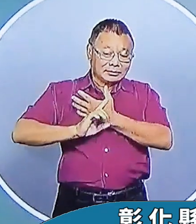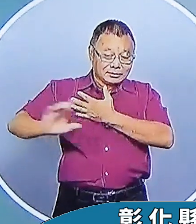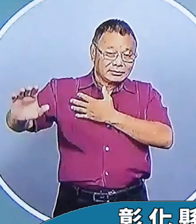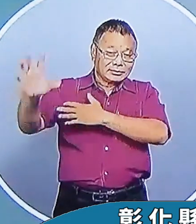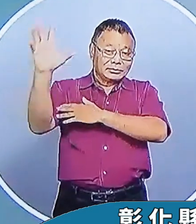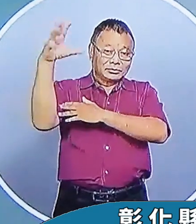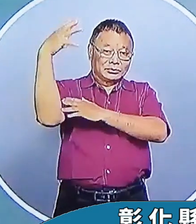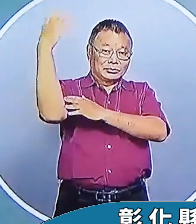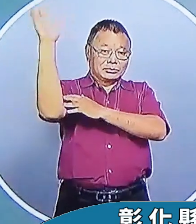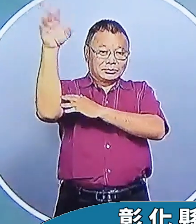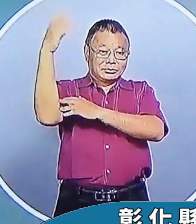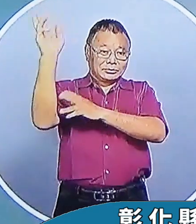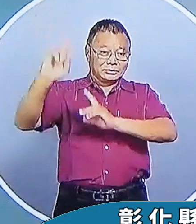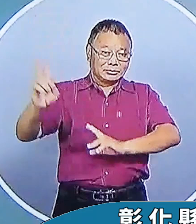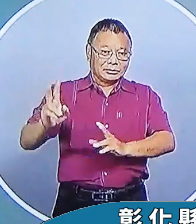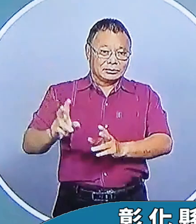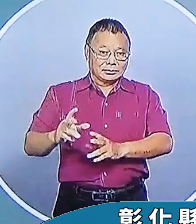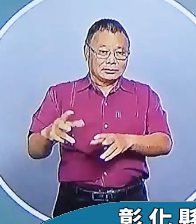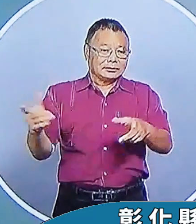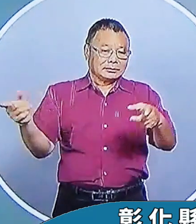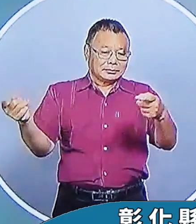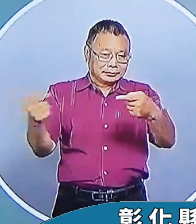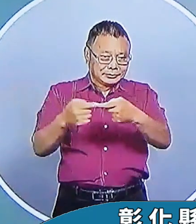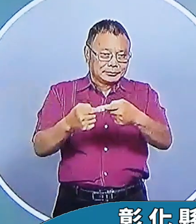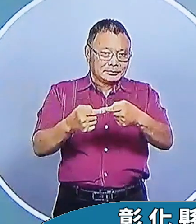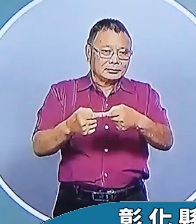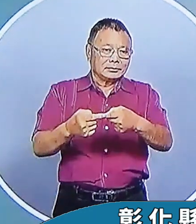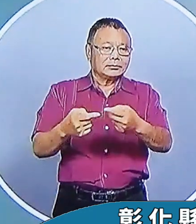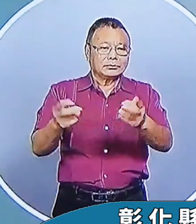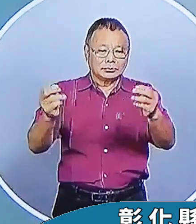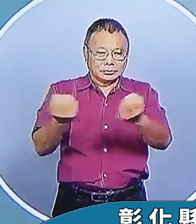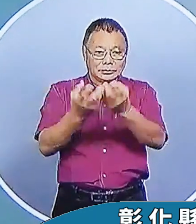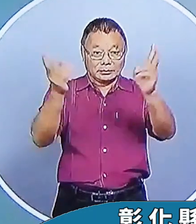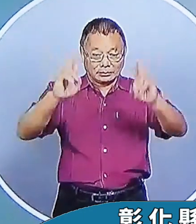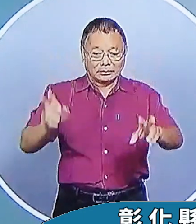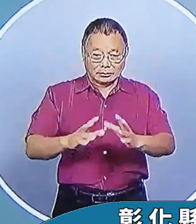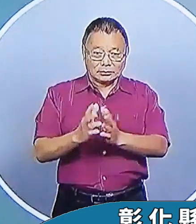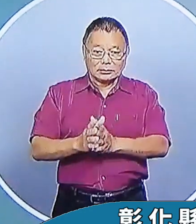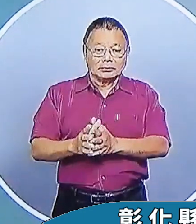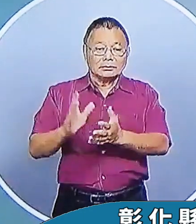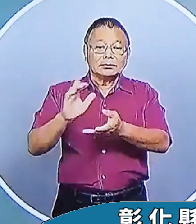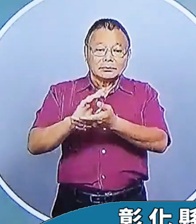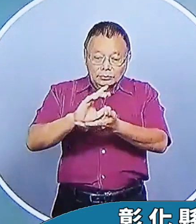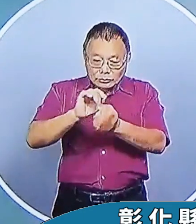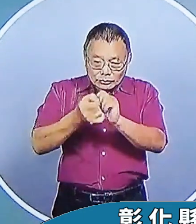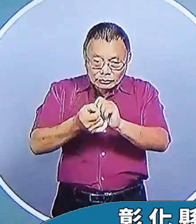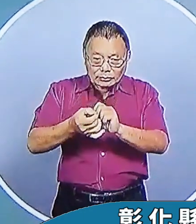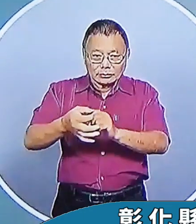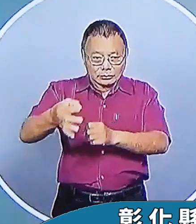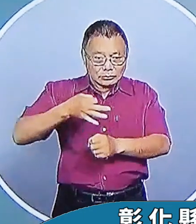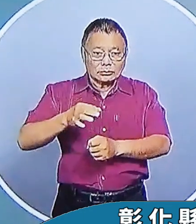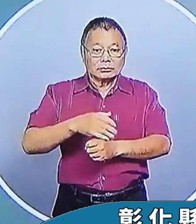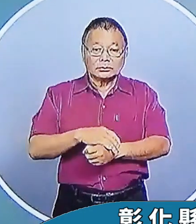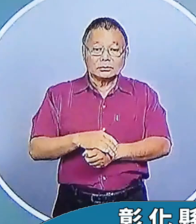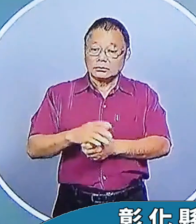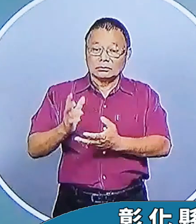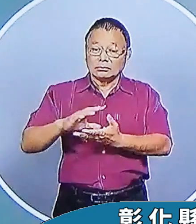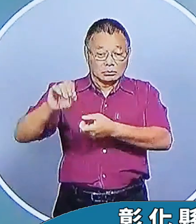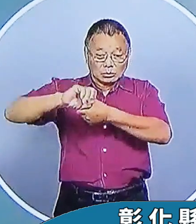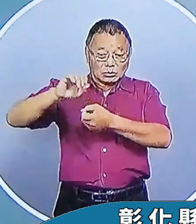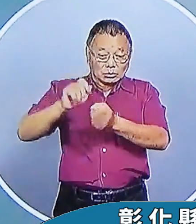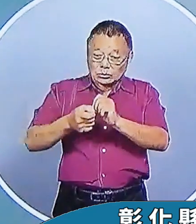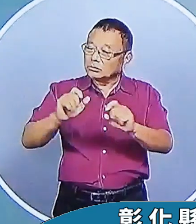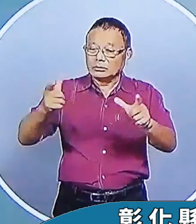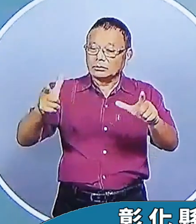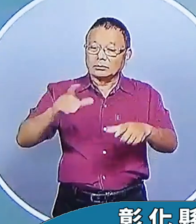电，每年开始都并网发电，咱所有业者伊也开始在营业税。好，这不是额外的加